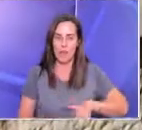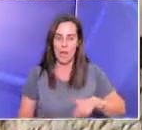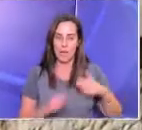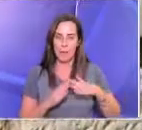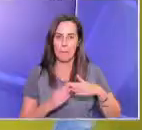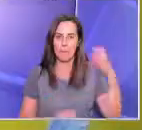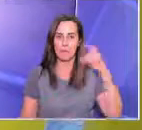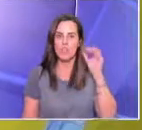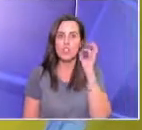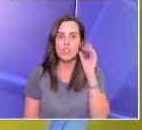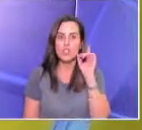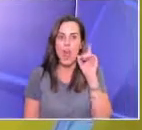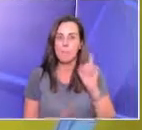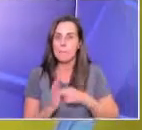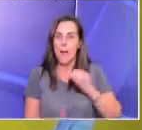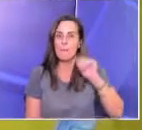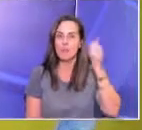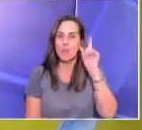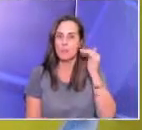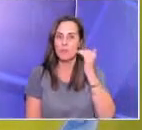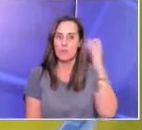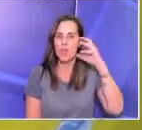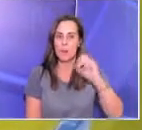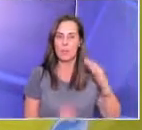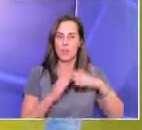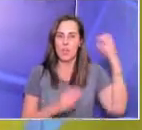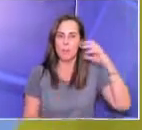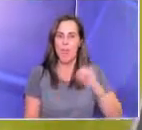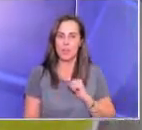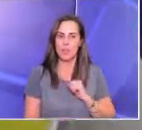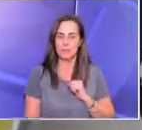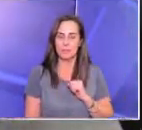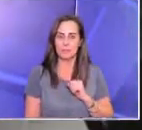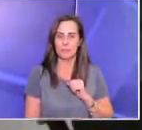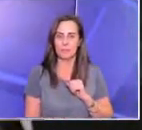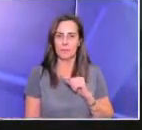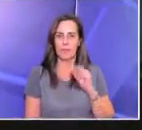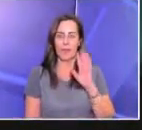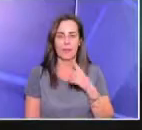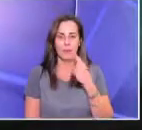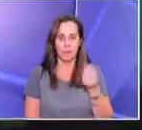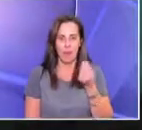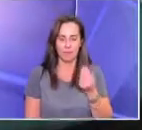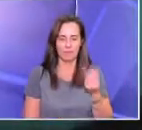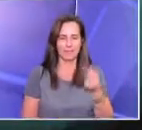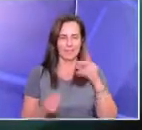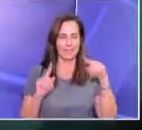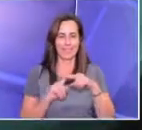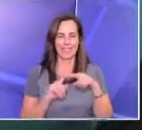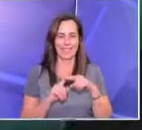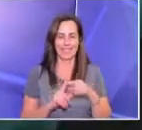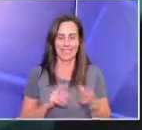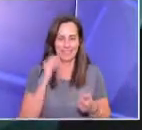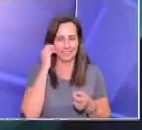אישה, בפעם הראשונה בתולדותיה, נכון? כן, ובוא נלך לכותרת יותר חיובית. תן